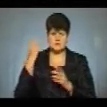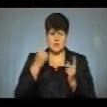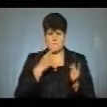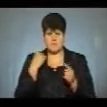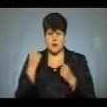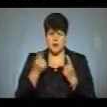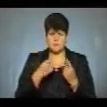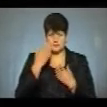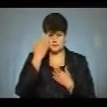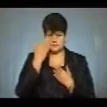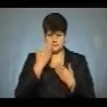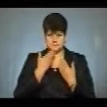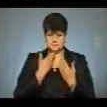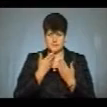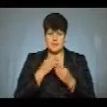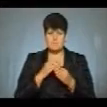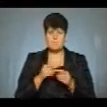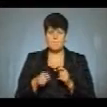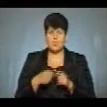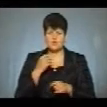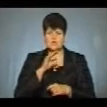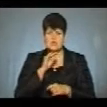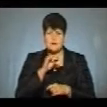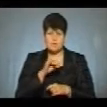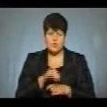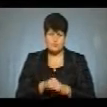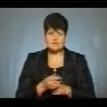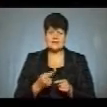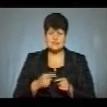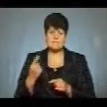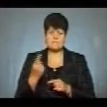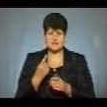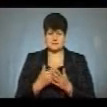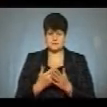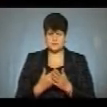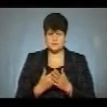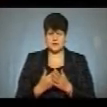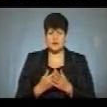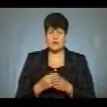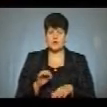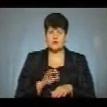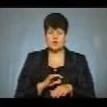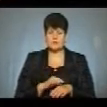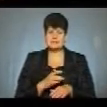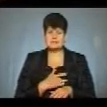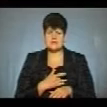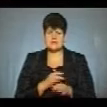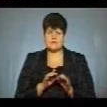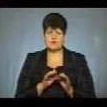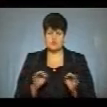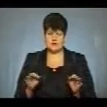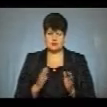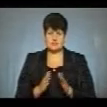асиметрія обличчя і порушення мовлення, які є першими ознаками інсульту. Хвороби серцево-судинної системи займають